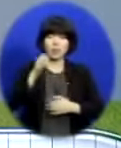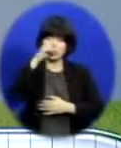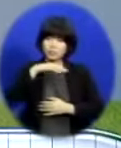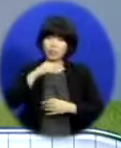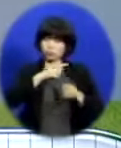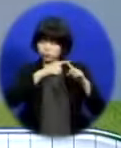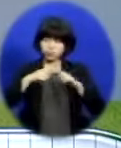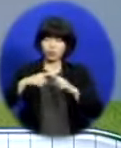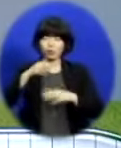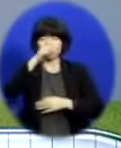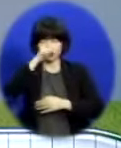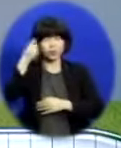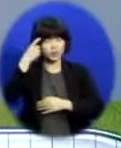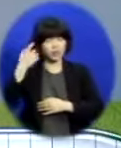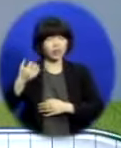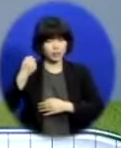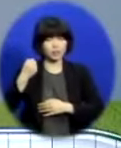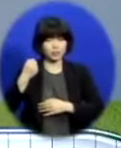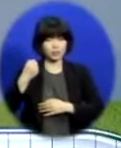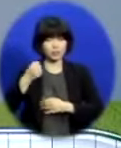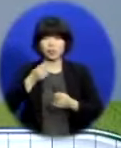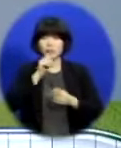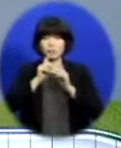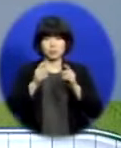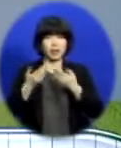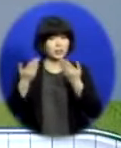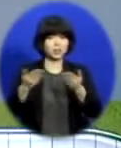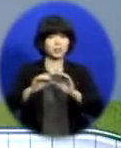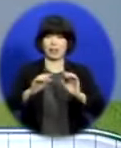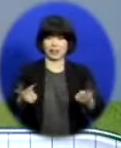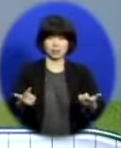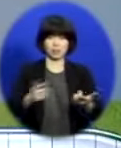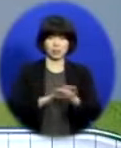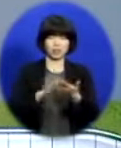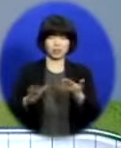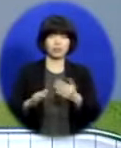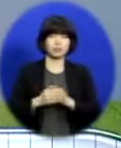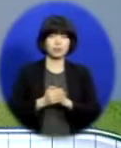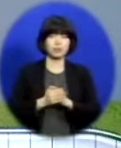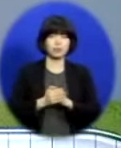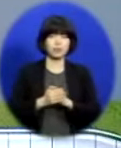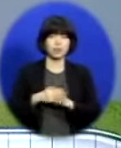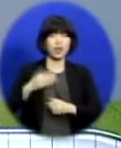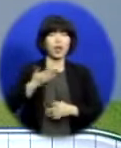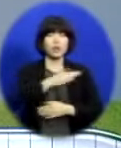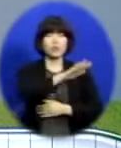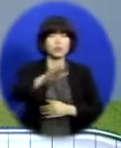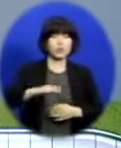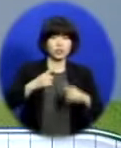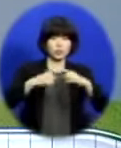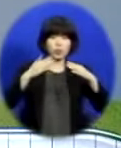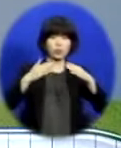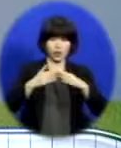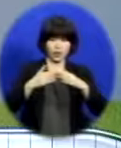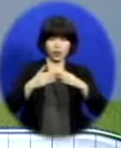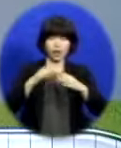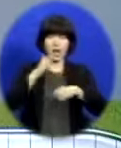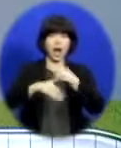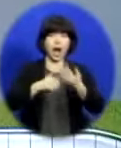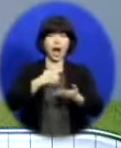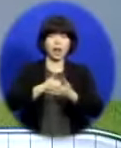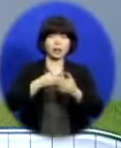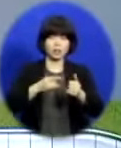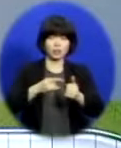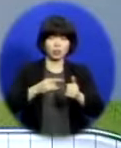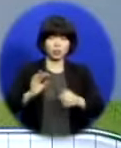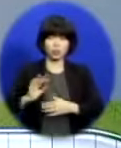무조건 좋게 여기자 하시는 드리는 말씀은 아닙니다 우리 교회 하나님께서